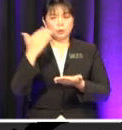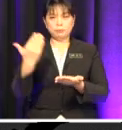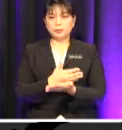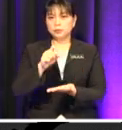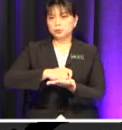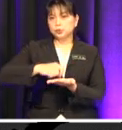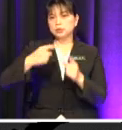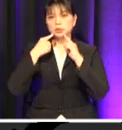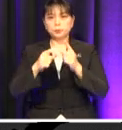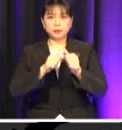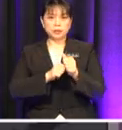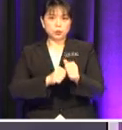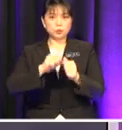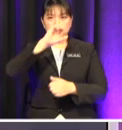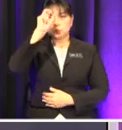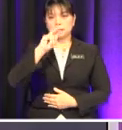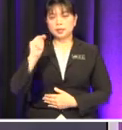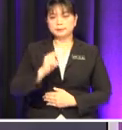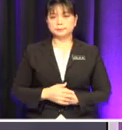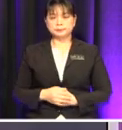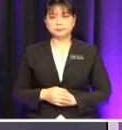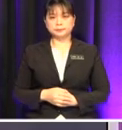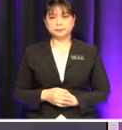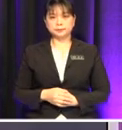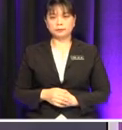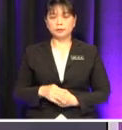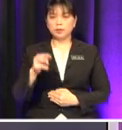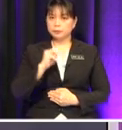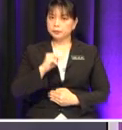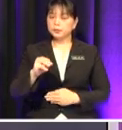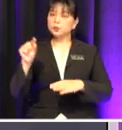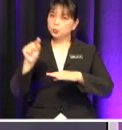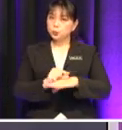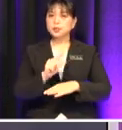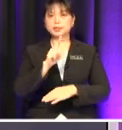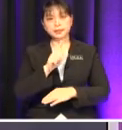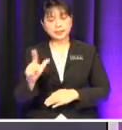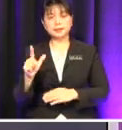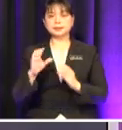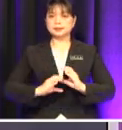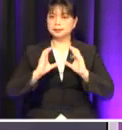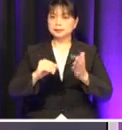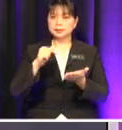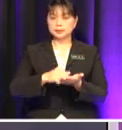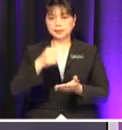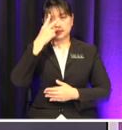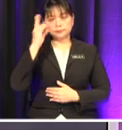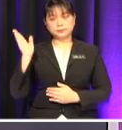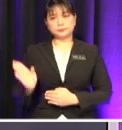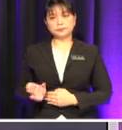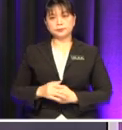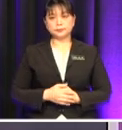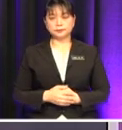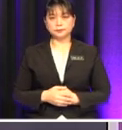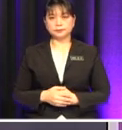mengikut kehendakalan jadi calon-calon Teknik ini ya Oke kita tengok soalan yang pertama yang